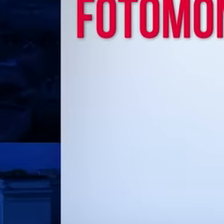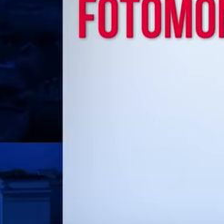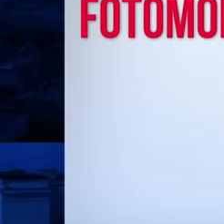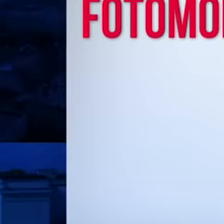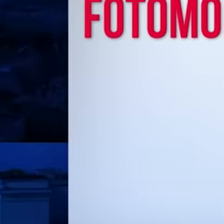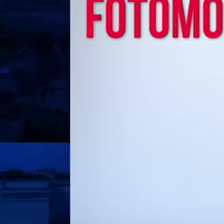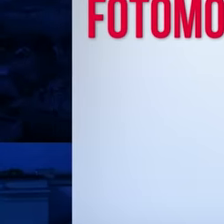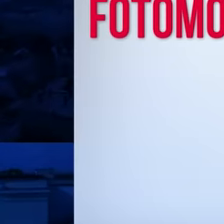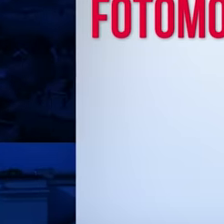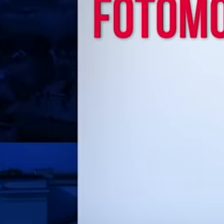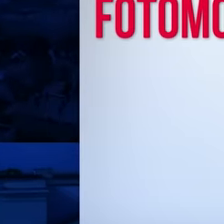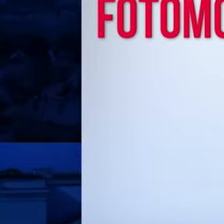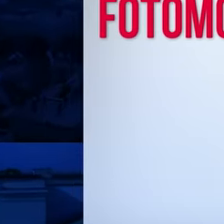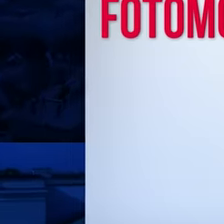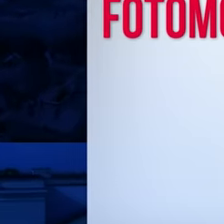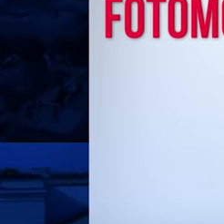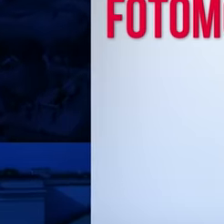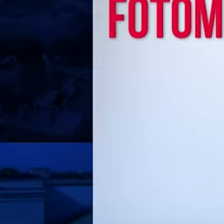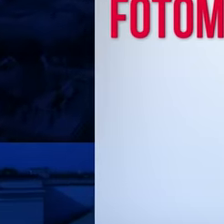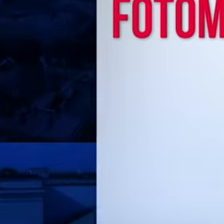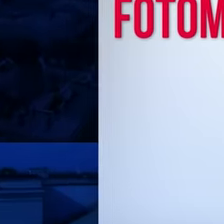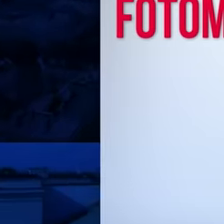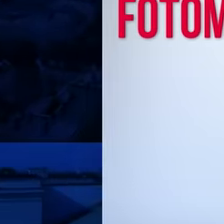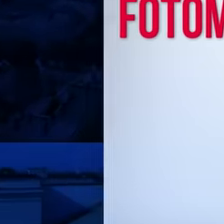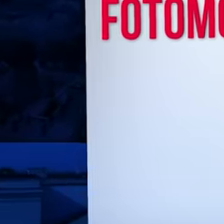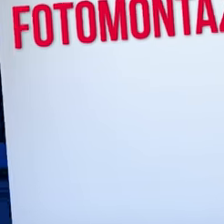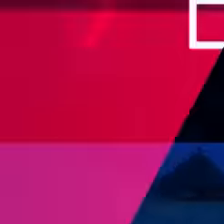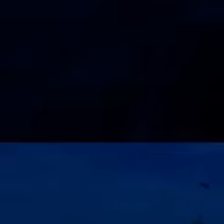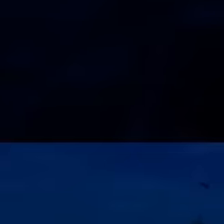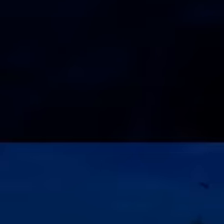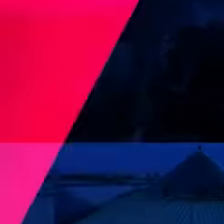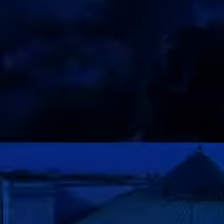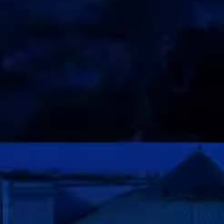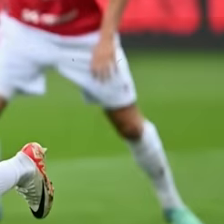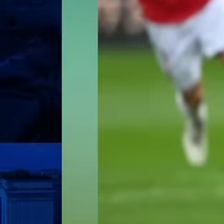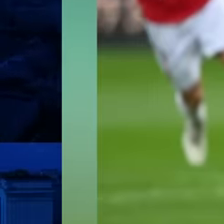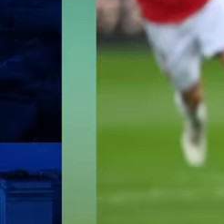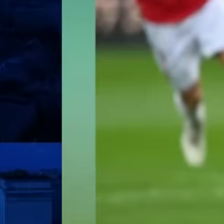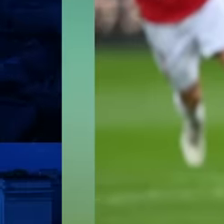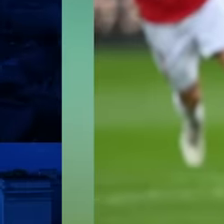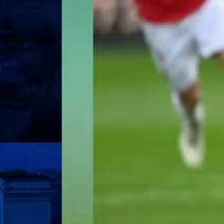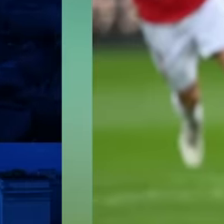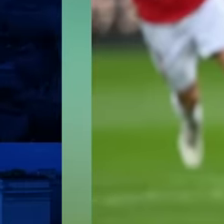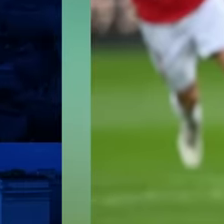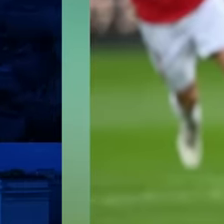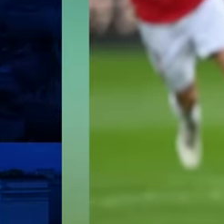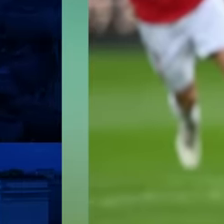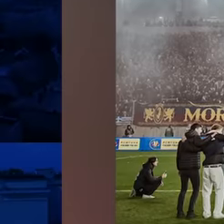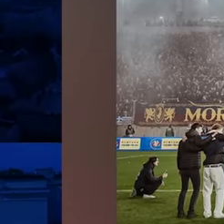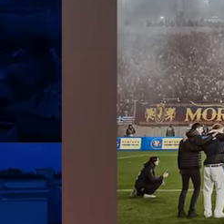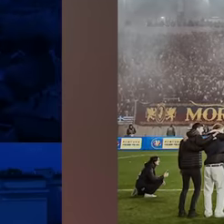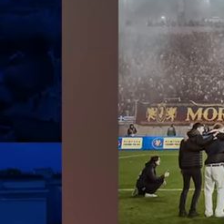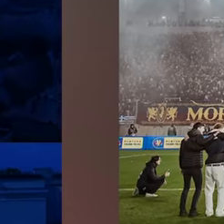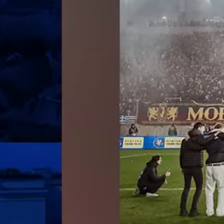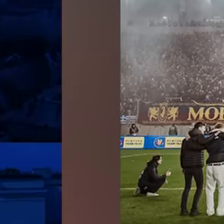jezioro zmieniło kolor na fioletowe. Niezwykłą barwę zawdzięcza występującym w nim bakteriom. Znamy finalistów piłkarskiego Pucharu